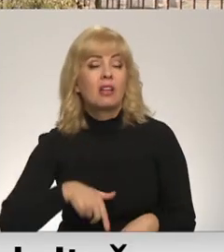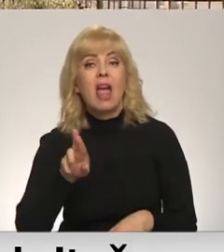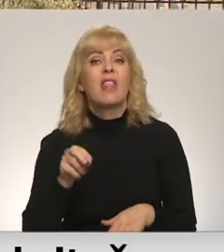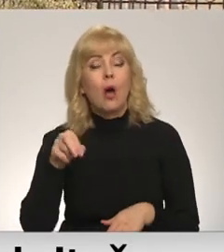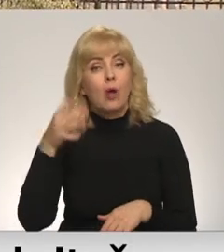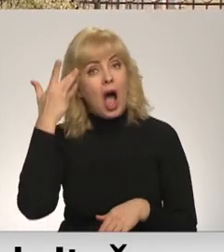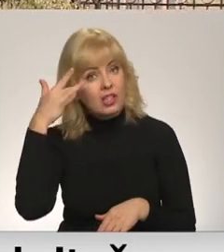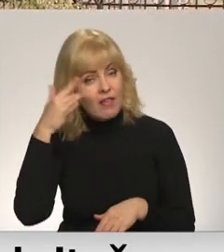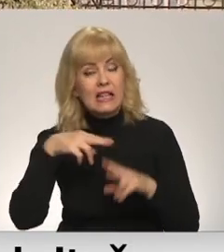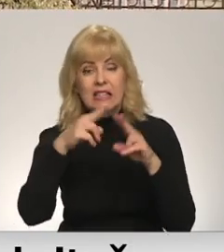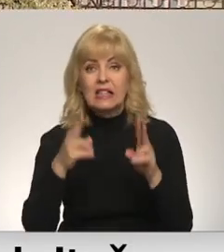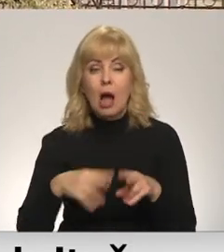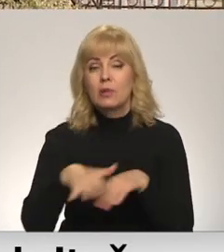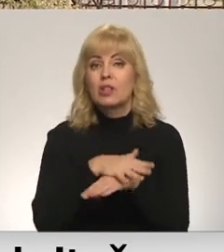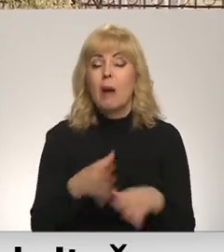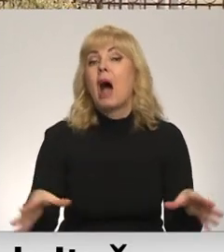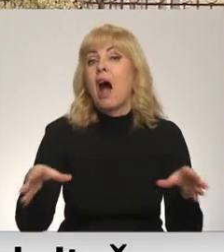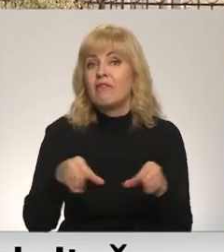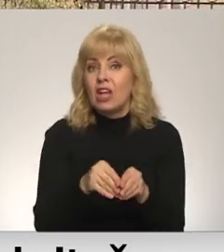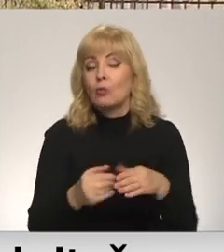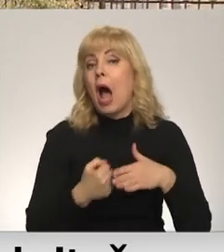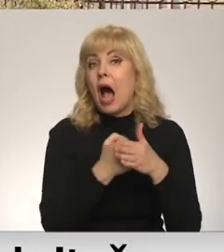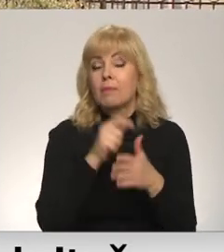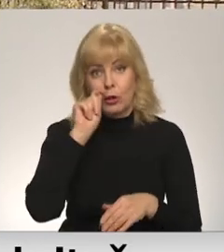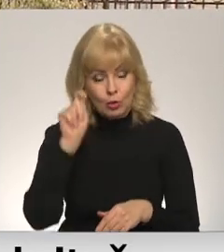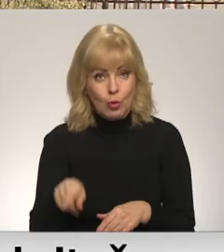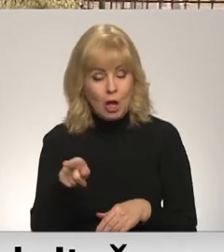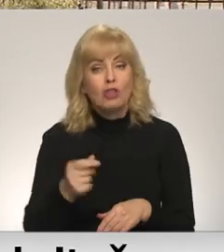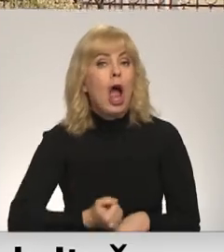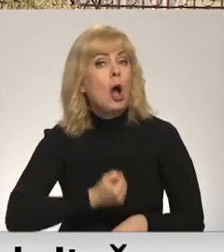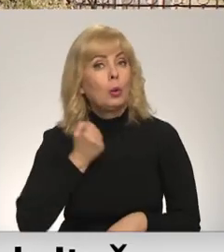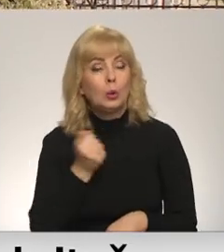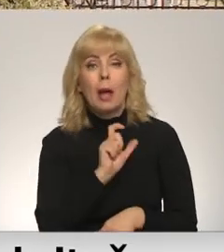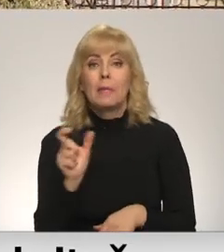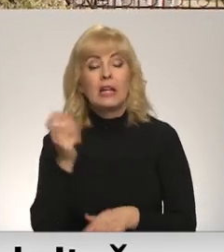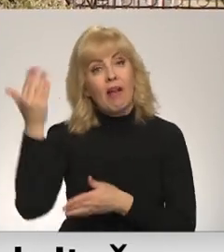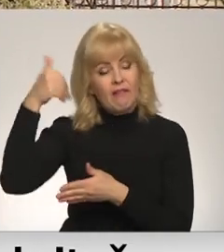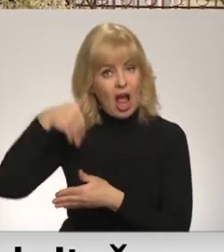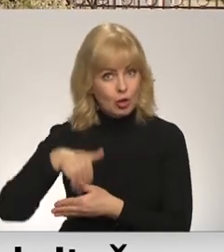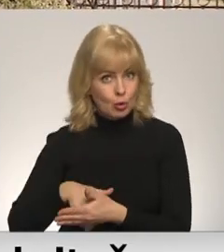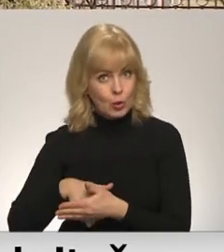un starptautiskā sabiedrība apvienojas atbalstā Ukrainai šajā izšķirošajā brīdī mūsu vēsturē.